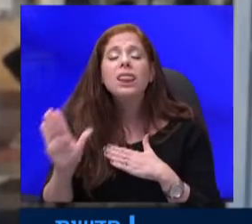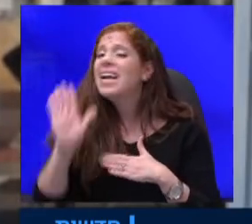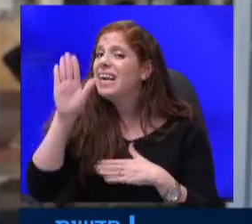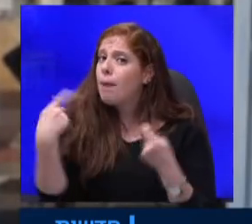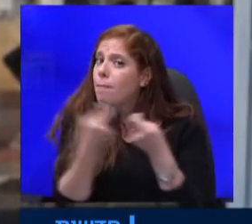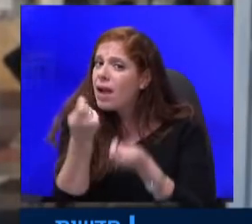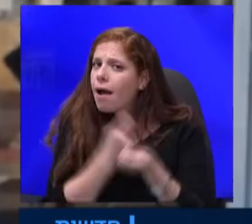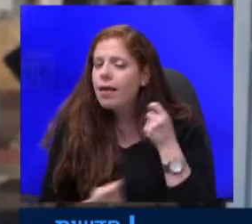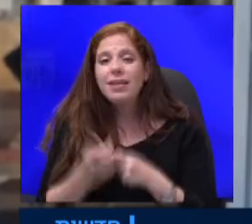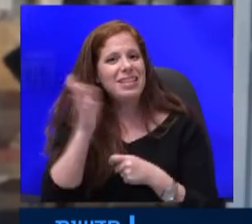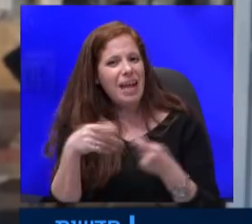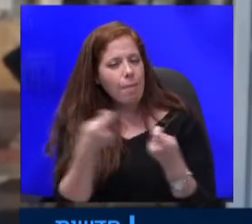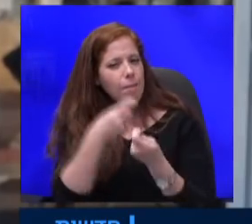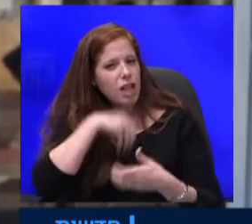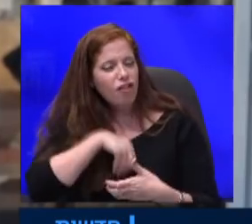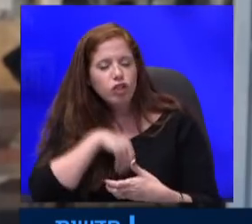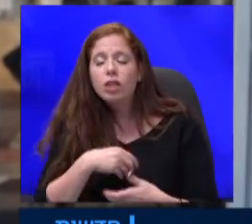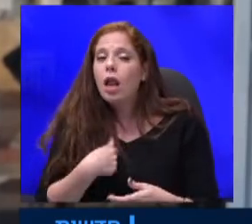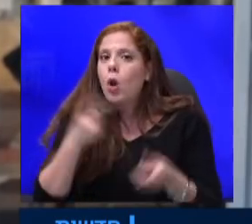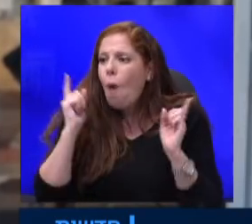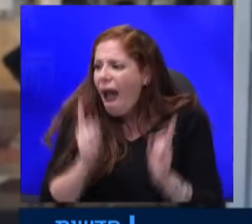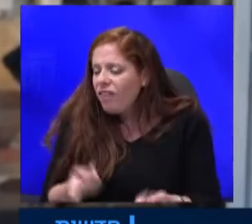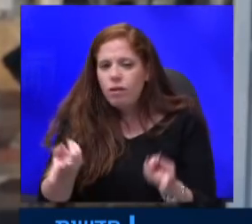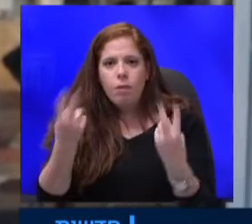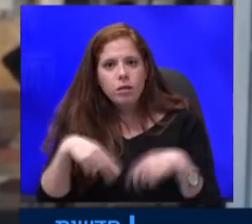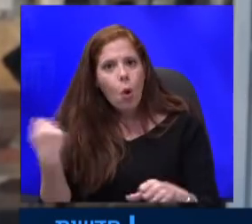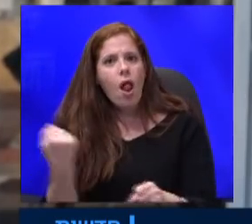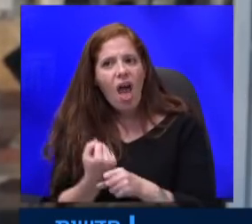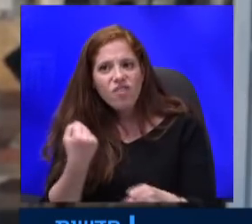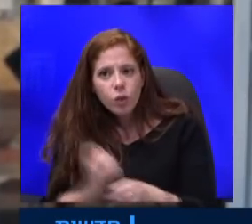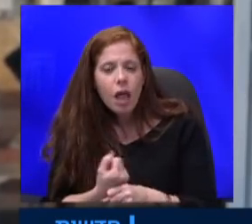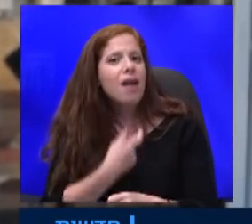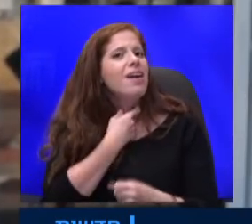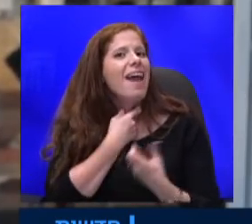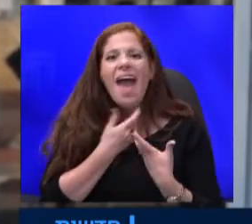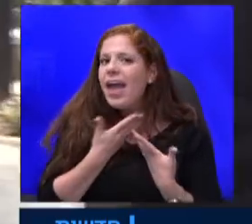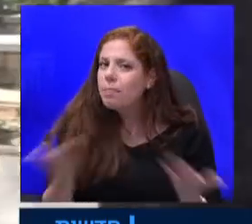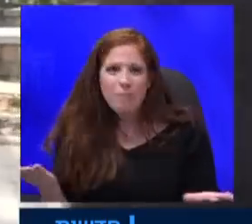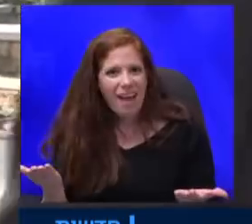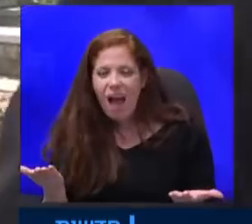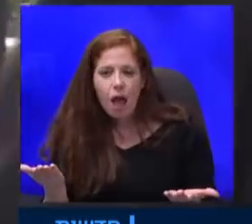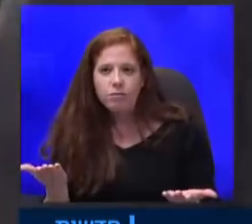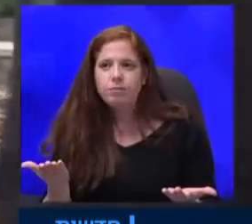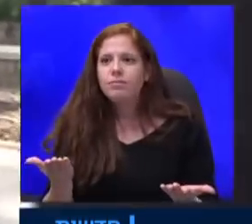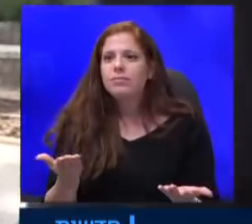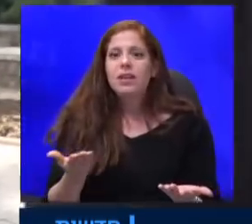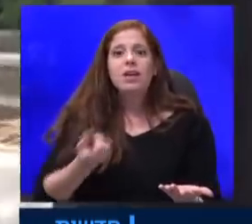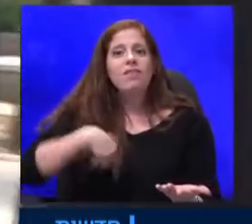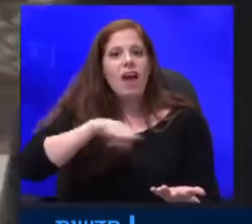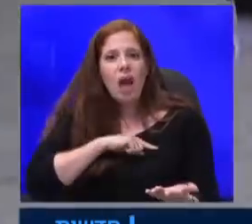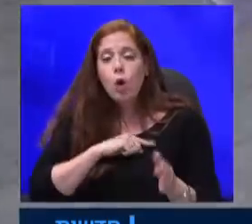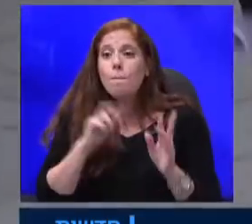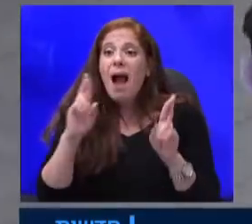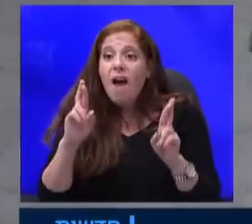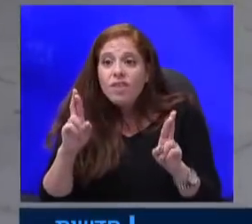נפשית. אנחנו חייבים לחזור לעבודה, אין לנו ברירה, ואנחנו מקווים שהעקיפה תהיה שוויונית